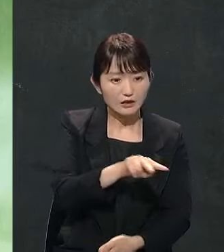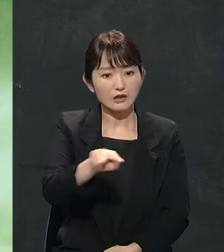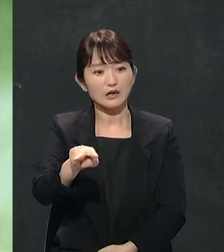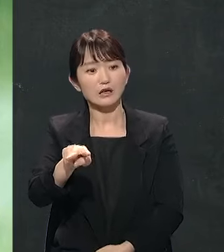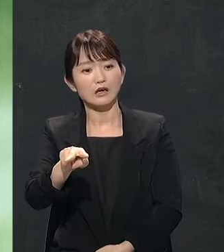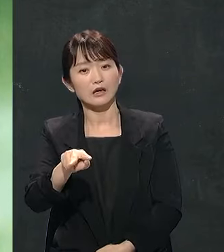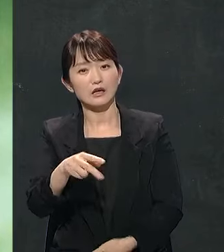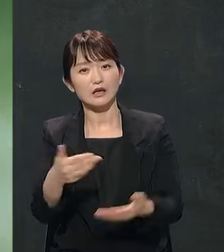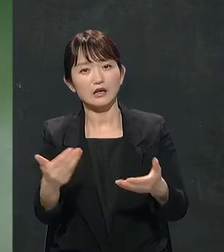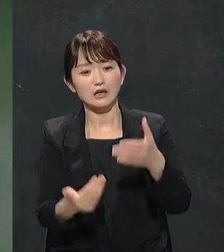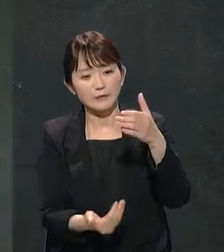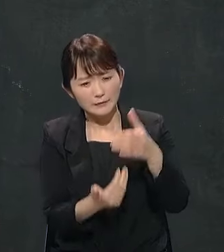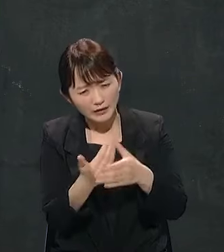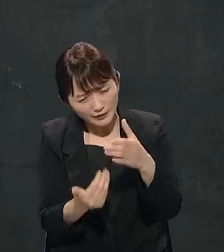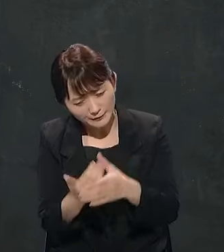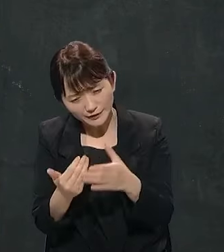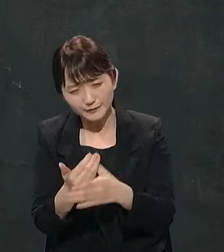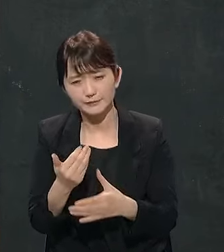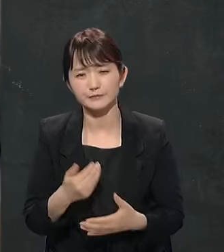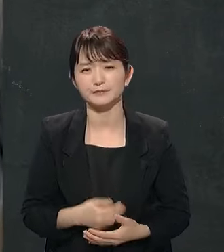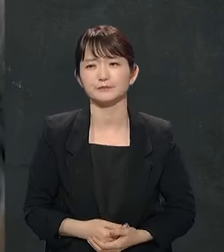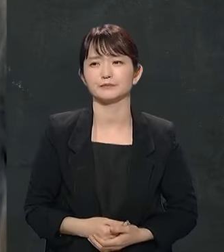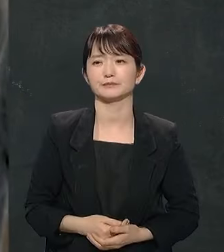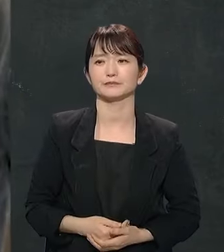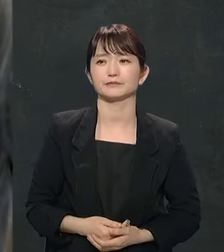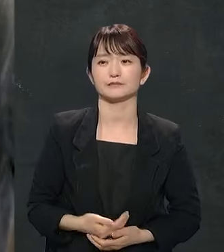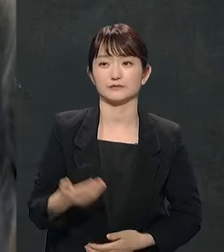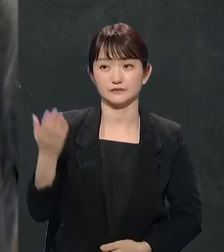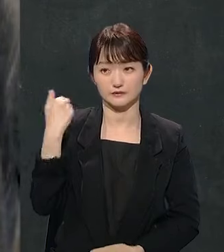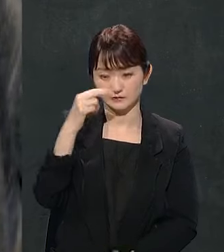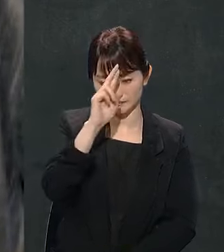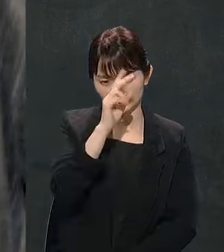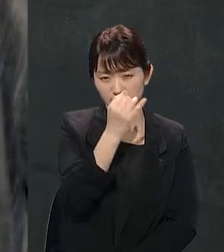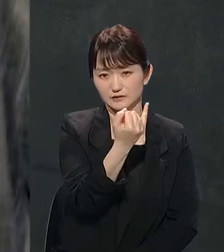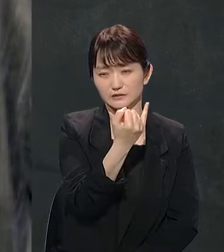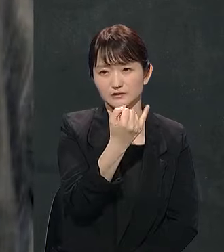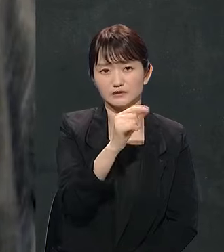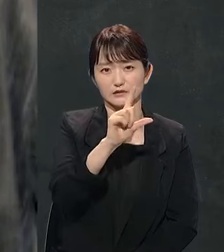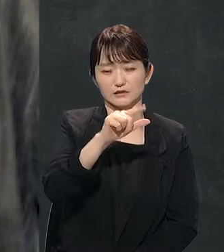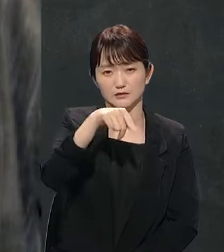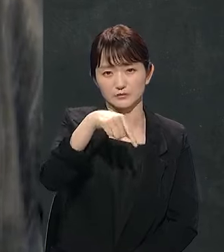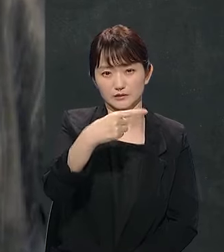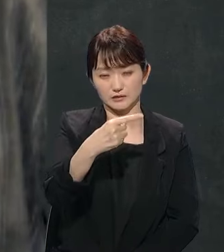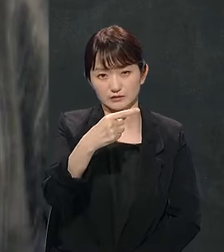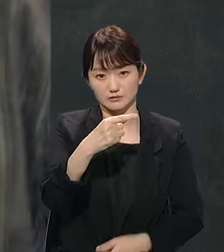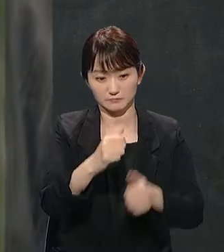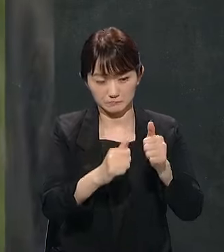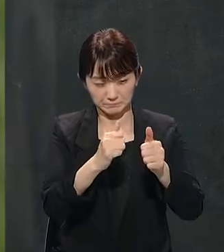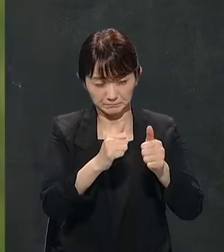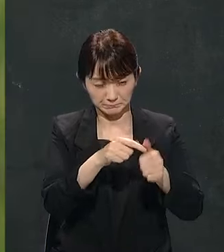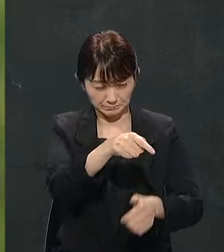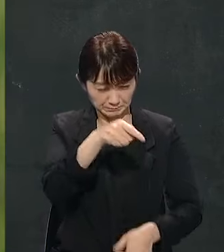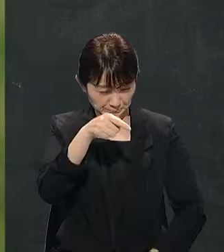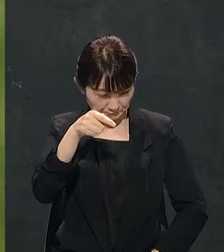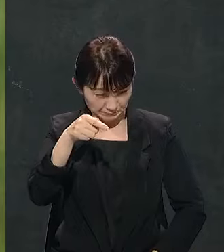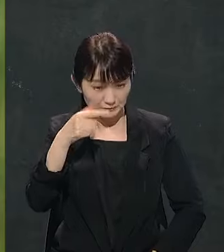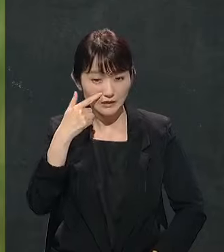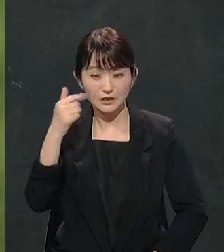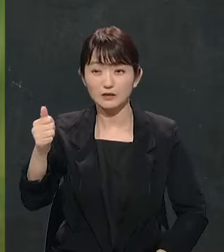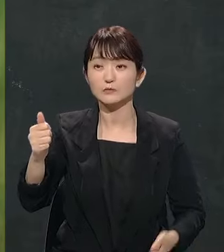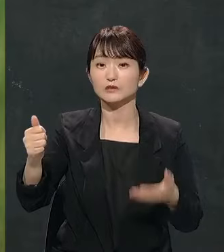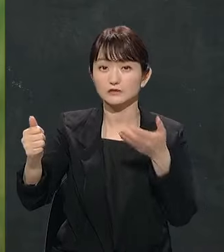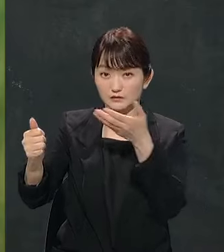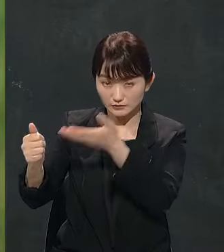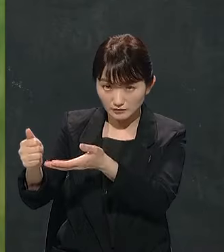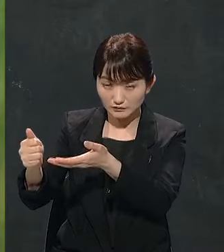빵빵빵 터진다 박 선수가 과거에 그에서 우승했을 때 벌었던 상금은 다 아버지 드렸다는 얘기도